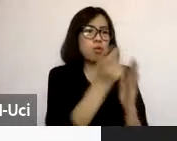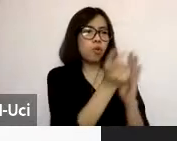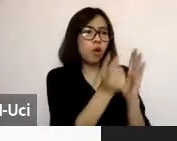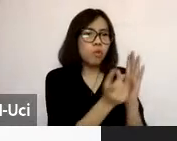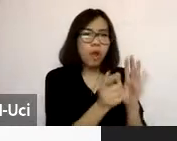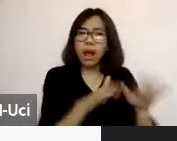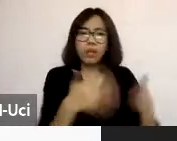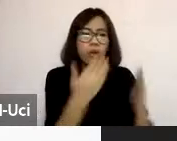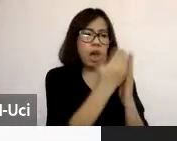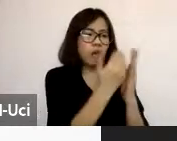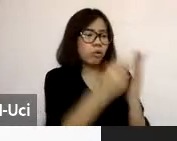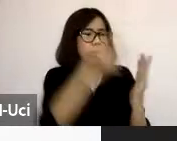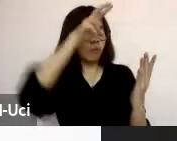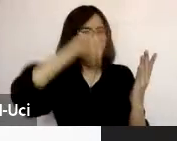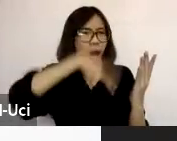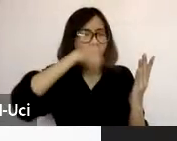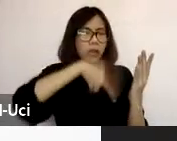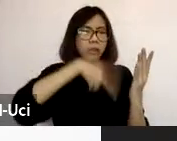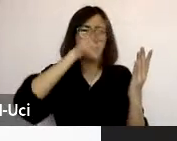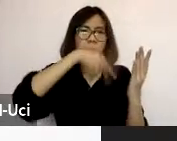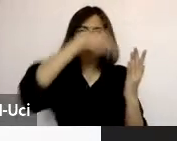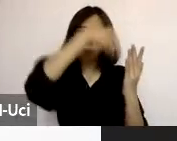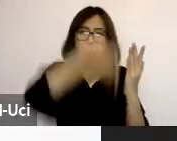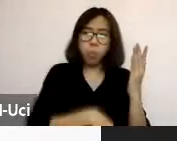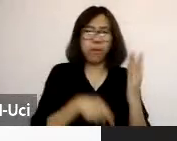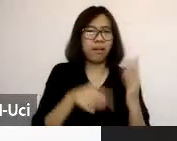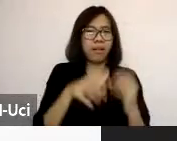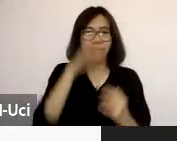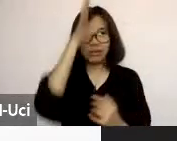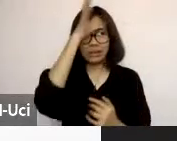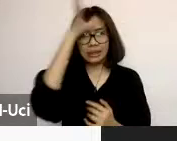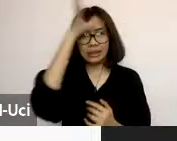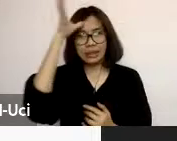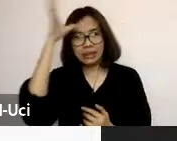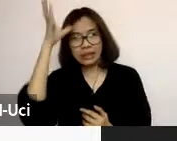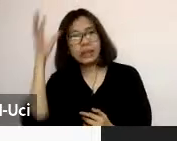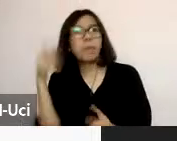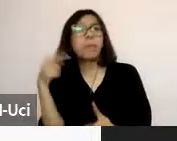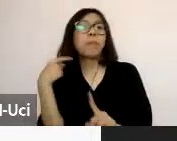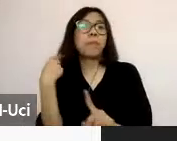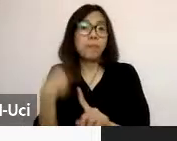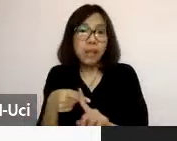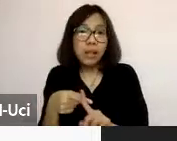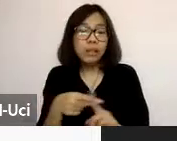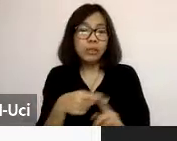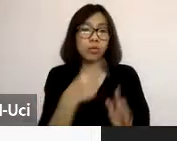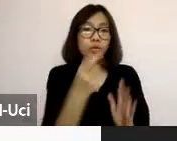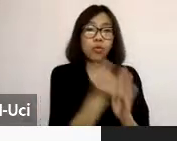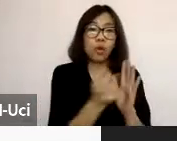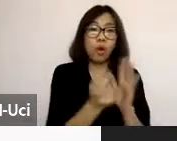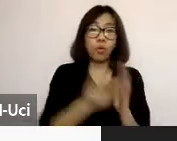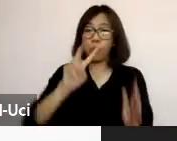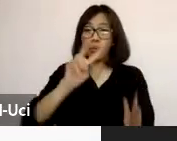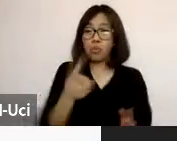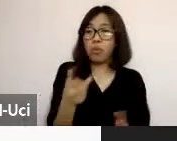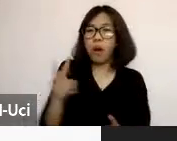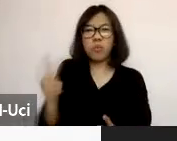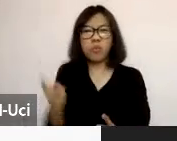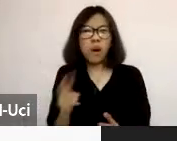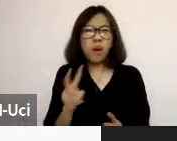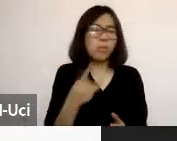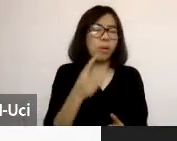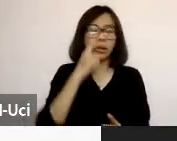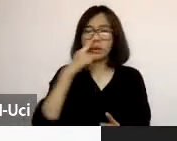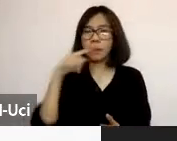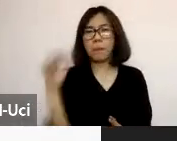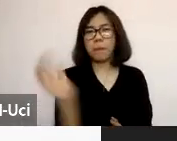perundang-undangan apalagi perubahan eh apapun ndang nih begitu cepatnya sekarang